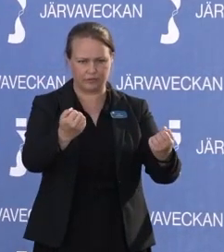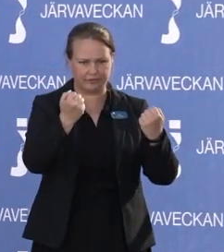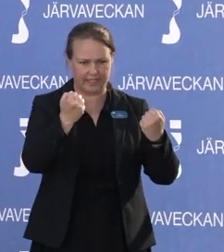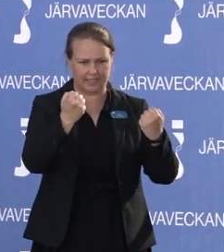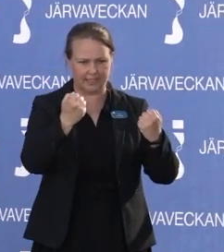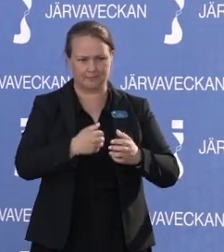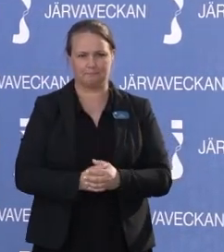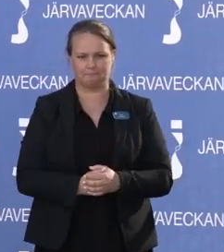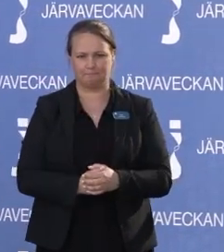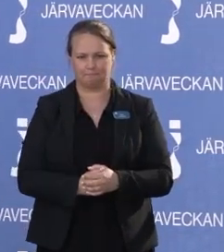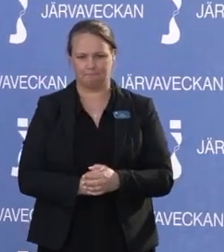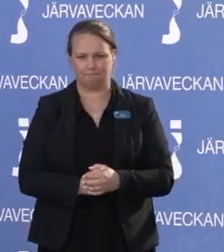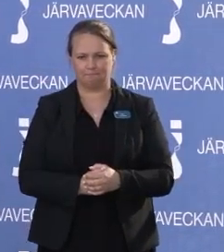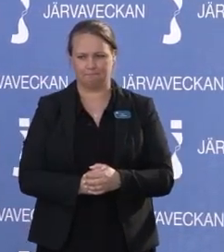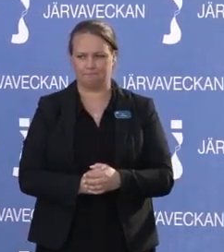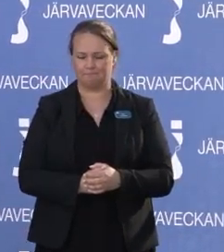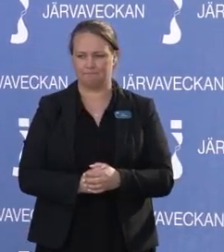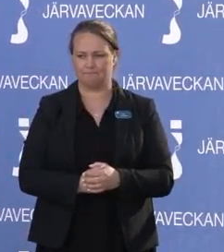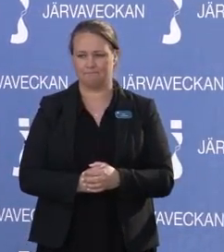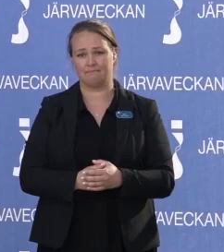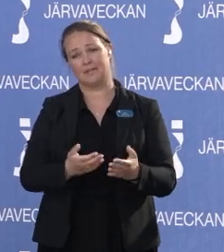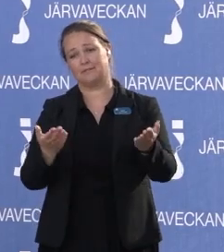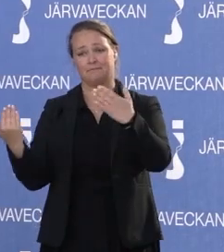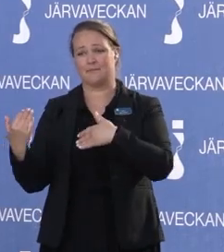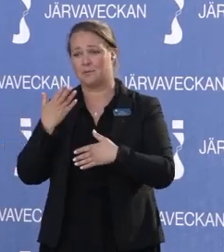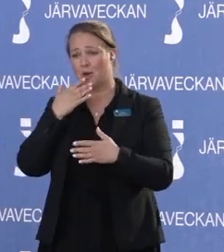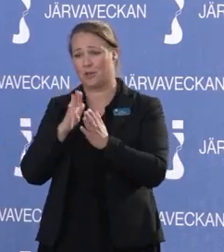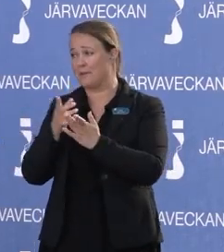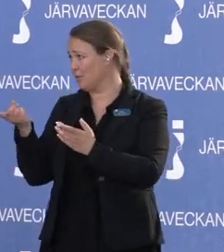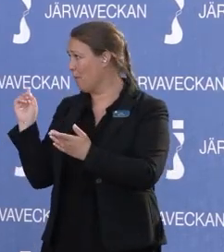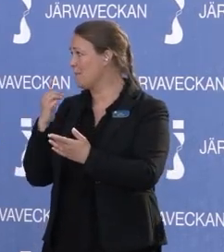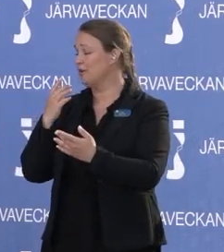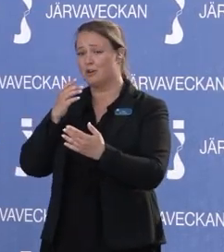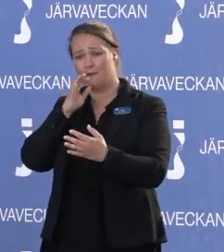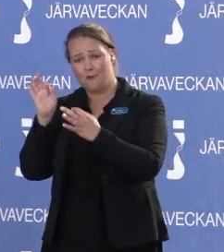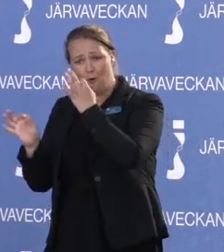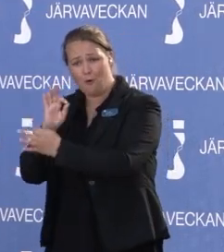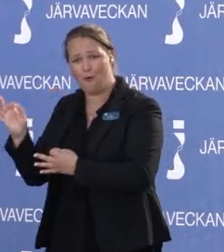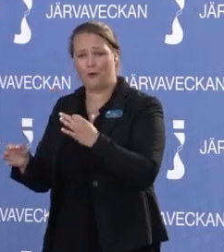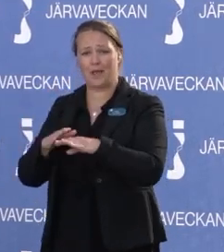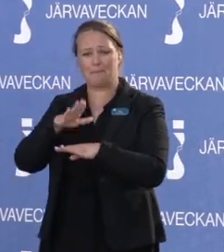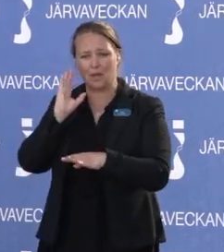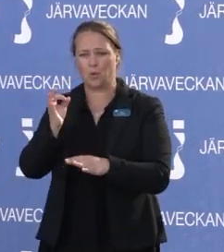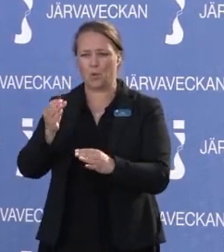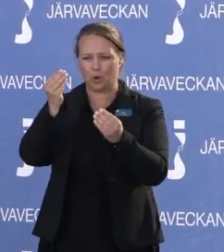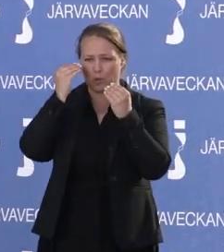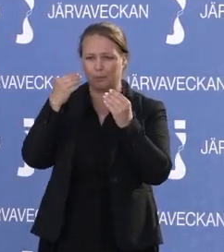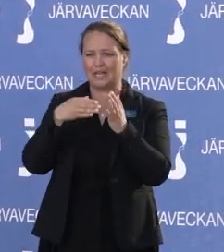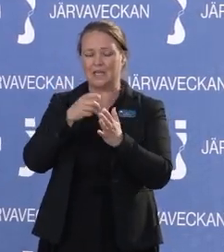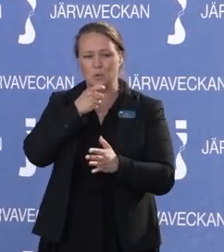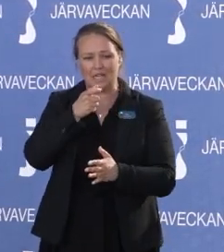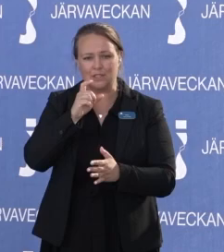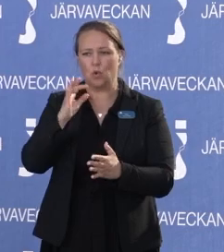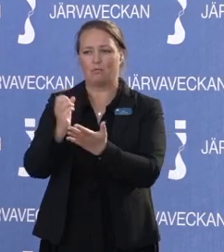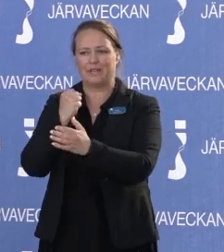Kom hit bakom scenen och prata lite mer om, så får ni höra mer om hur man utbildar sig till journalist och hur man kan få jobb på medierna.